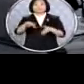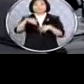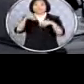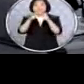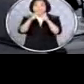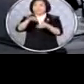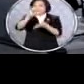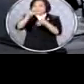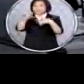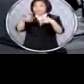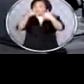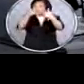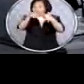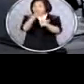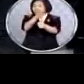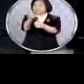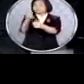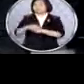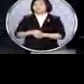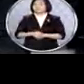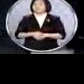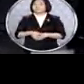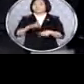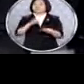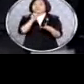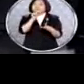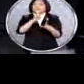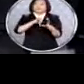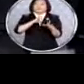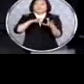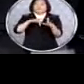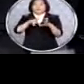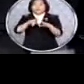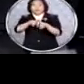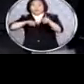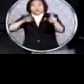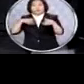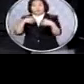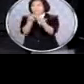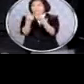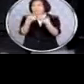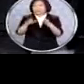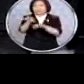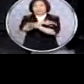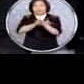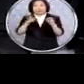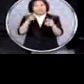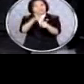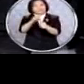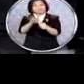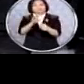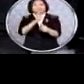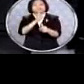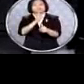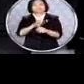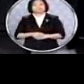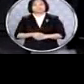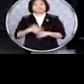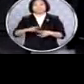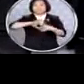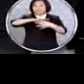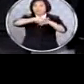第六题。 贫富差距已经是目前最严重的社会及经济问题之一，而在国